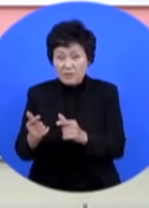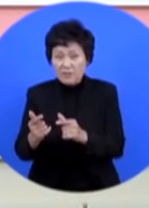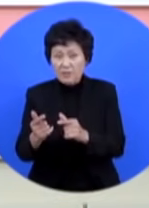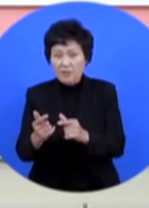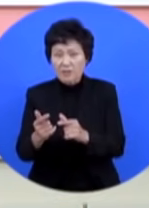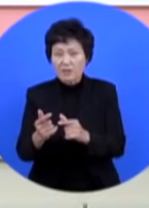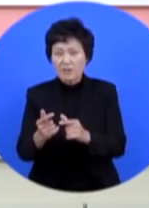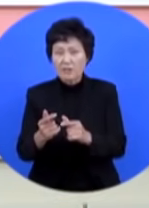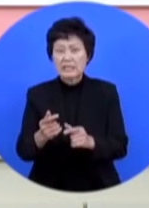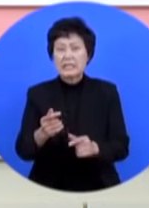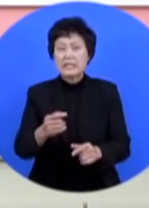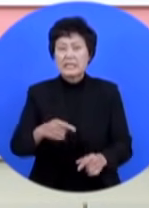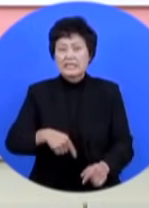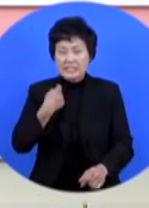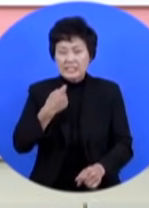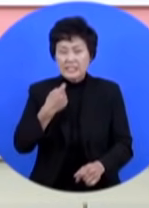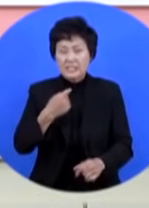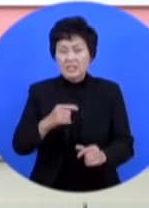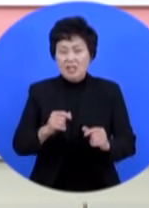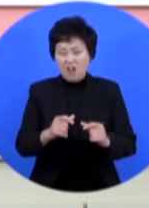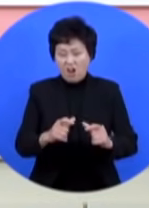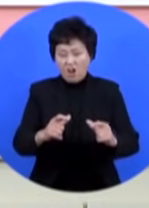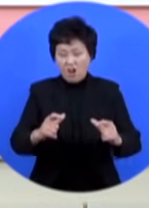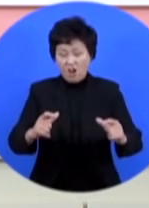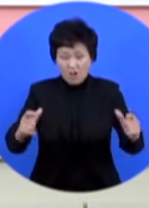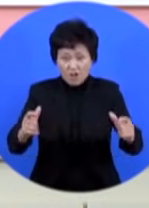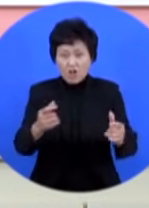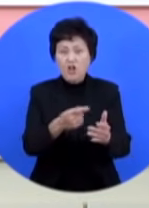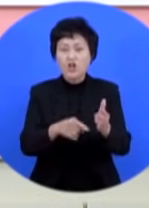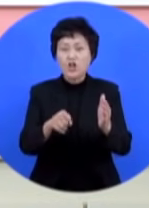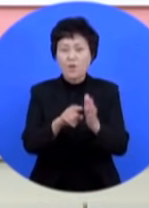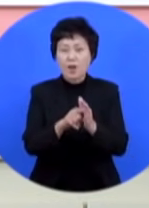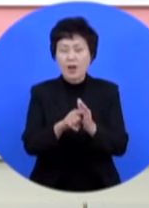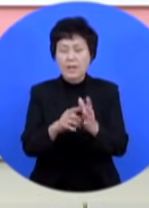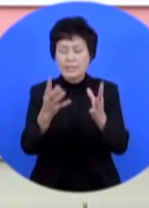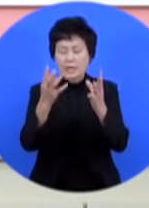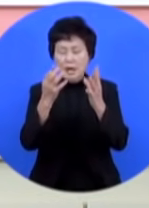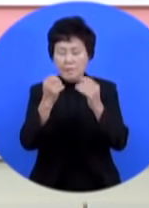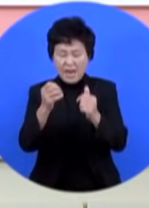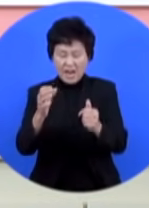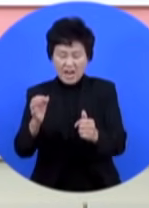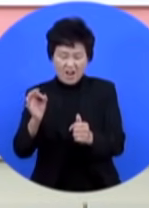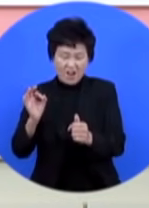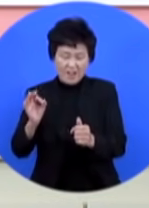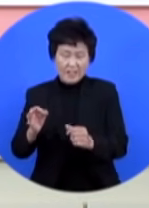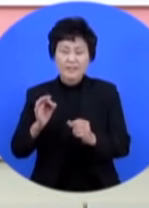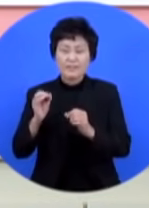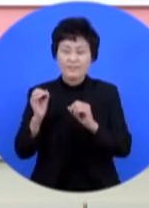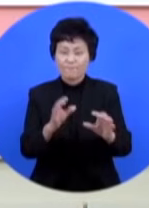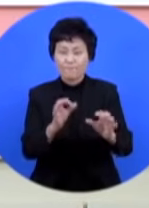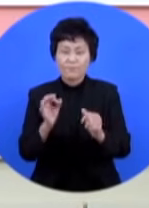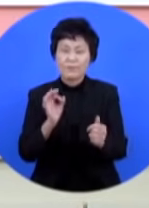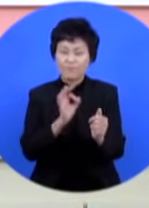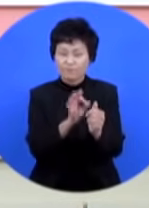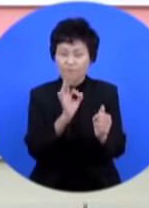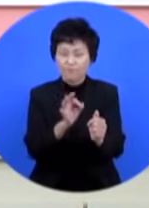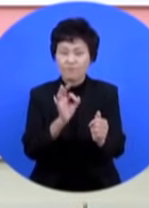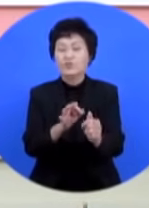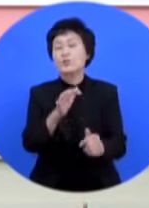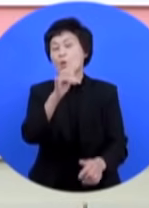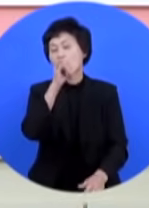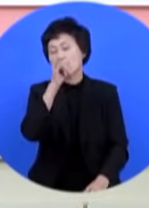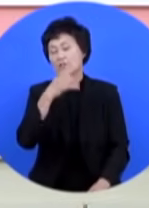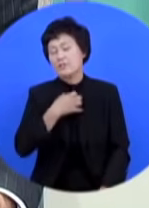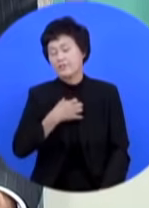위해서 정부가 막대한 투자를 하고 있다는 것이 굉장히 지금 염려스러운 그런 상황입니다.